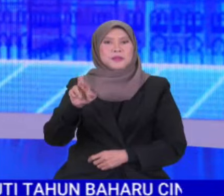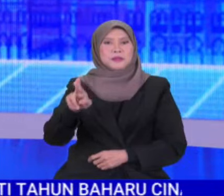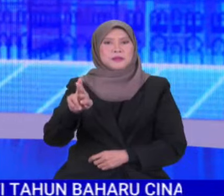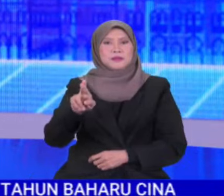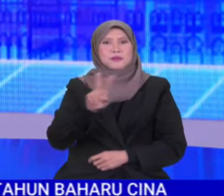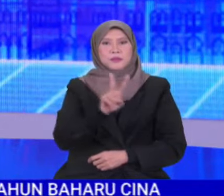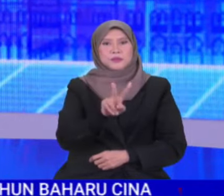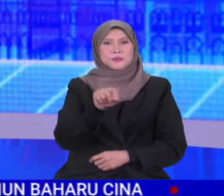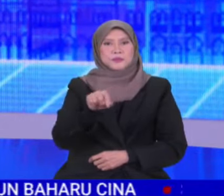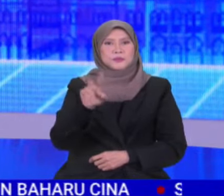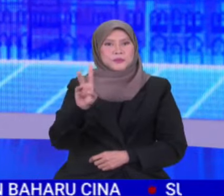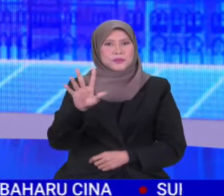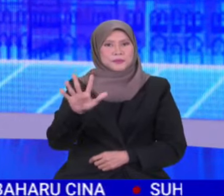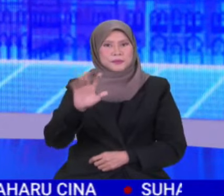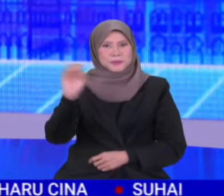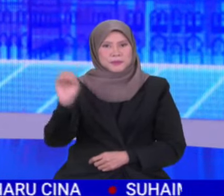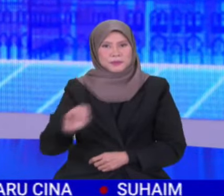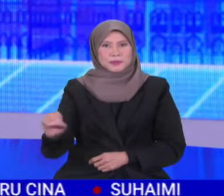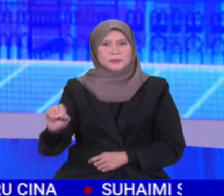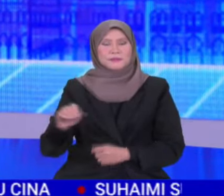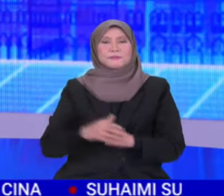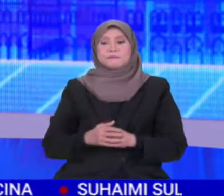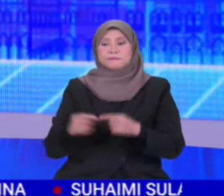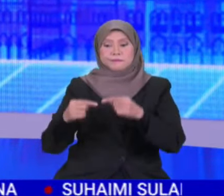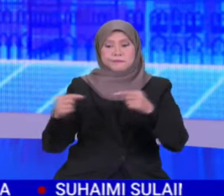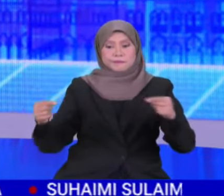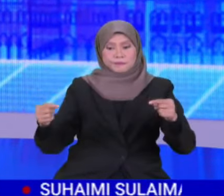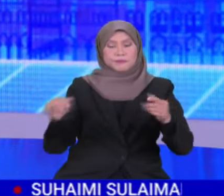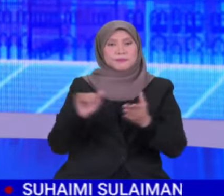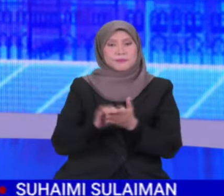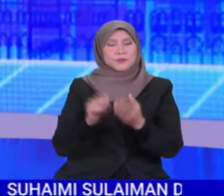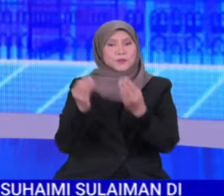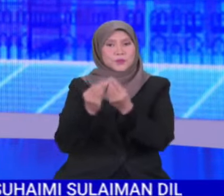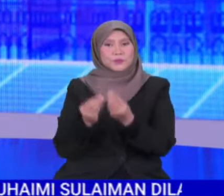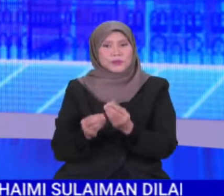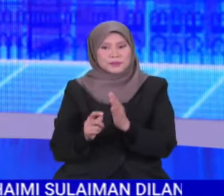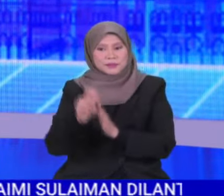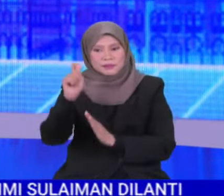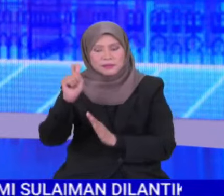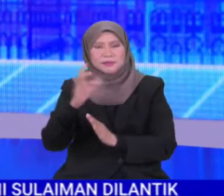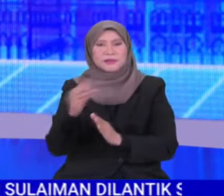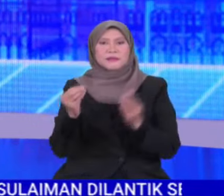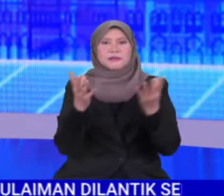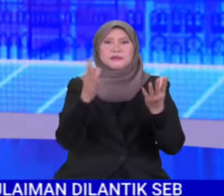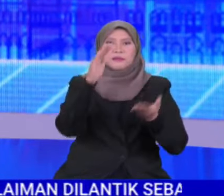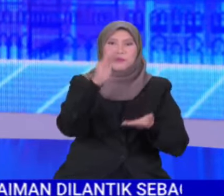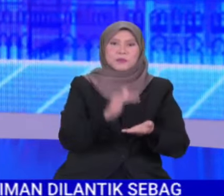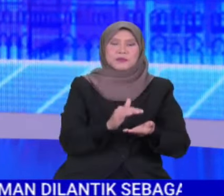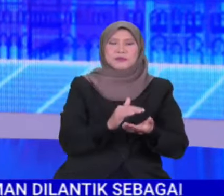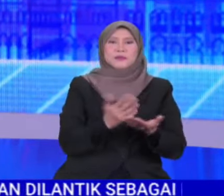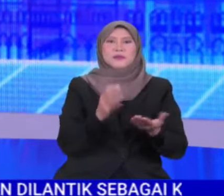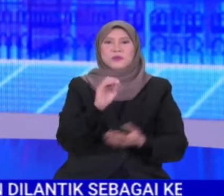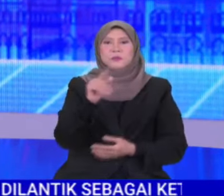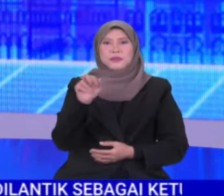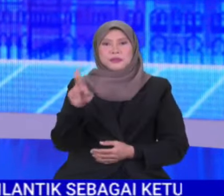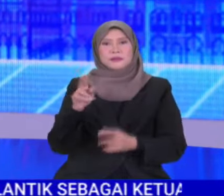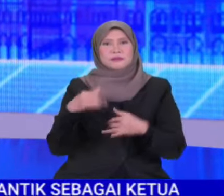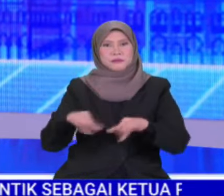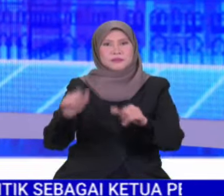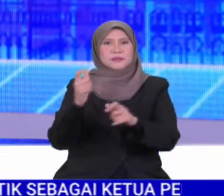pada 2.75%. Keputusan itu menjadikan kadar tertinggi dan terendah koridor bagi OPR turut